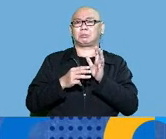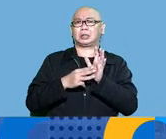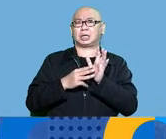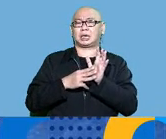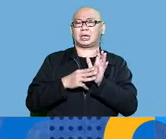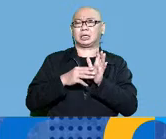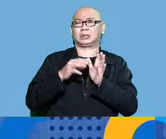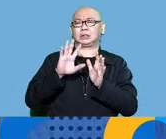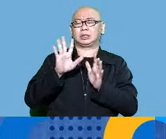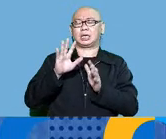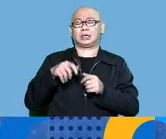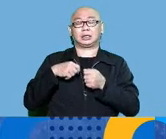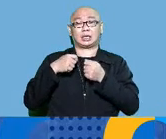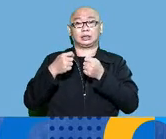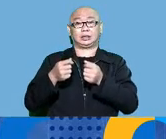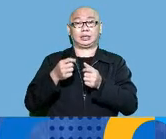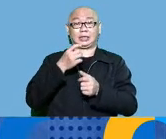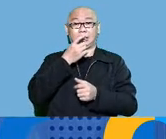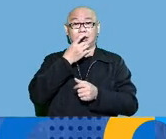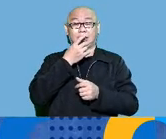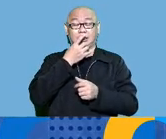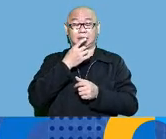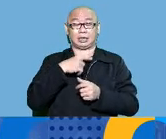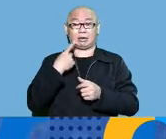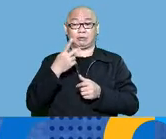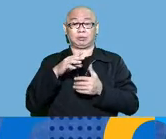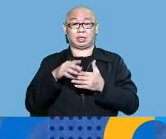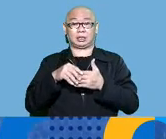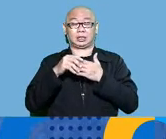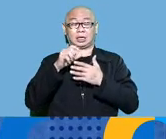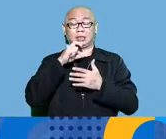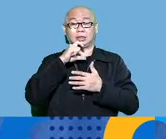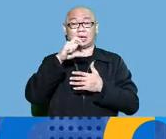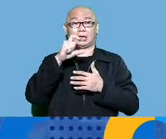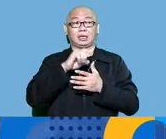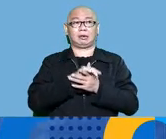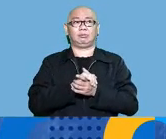diizinkan. Dalam kondisi demikian, kami mengatasinya dengan cara